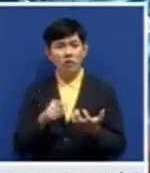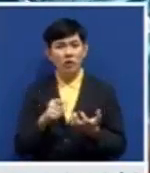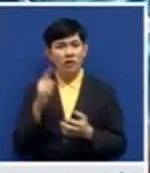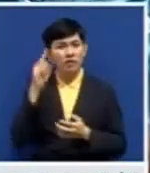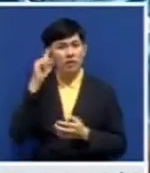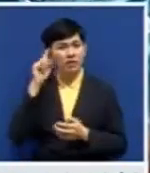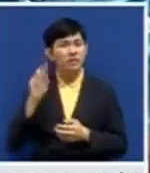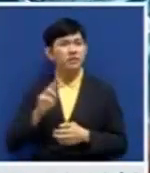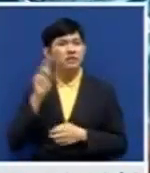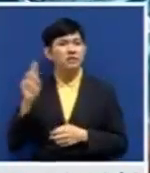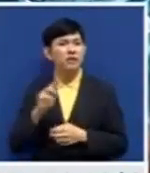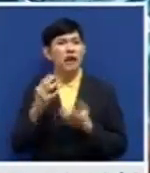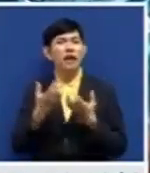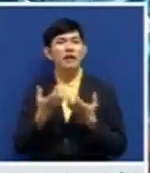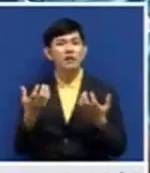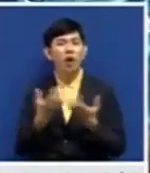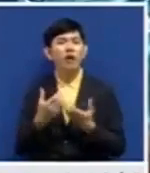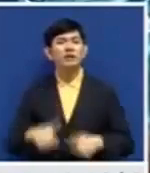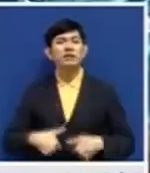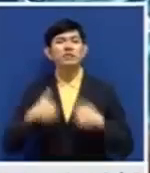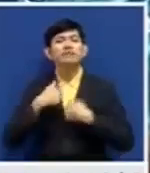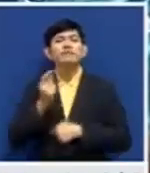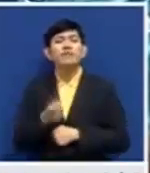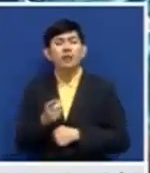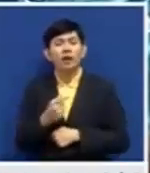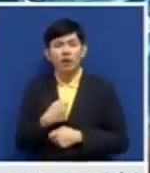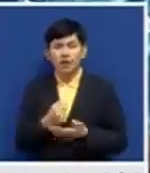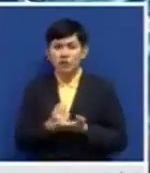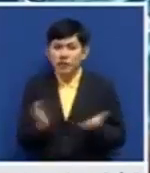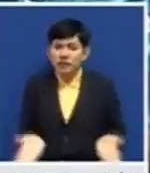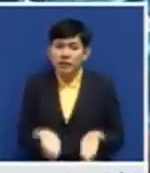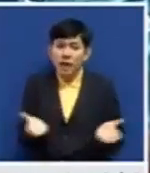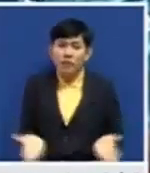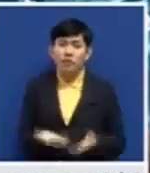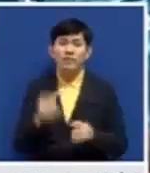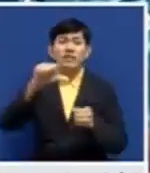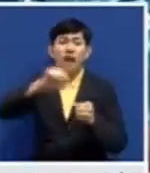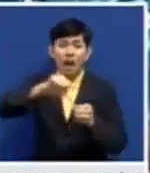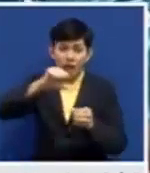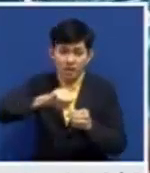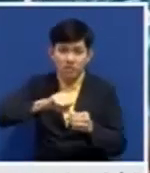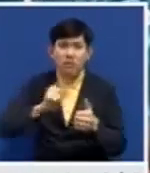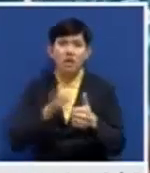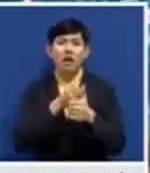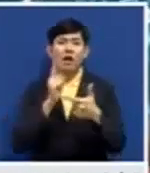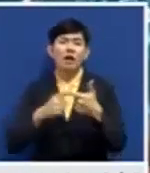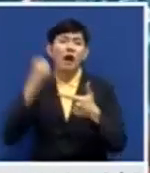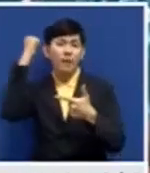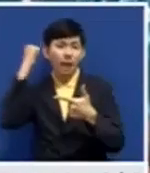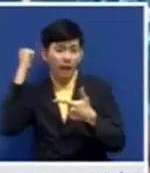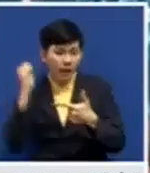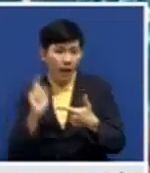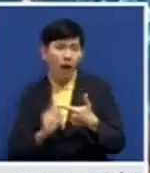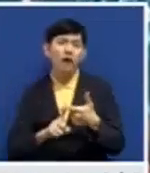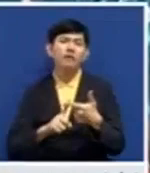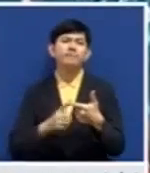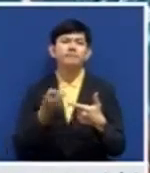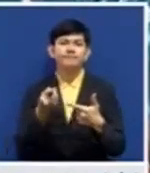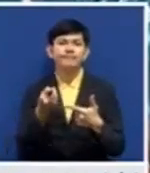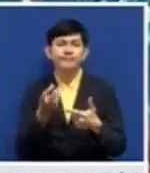โภคประจำวันแล้วเราก็มีการซัพพอร์ตเรื่องของแก๊สเรื่องของค่าเดินทางเล็กๆน้